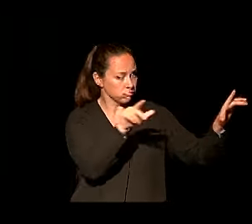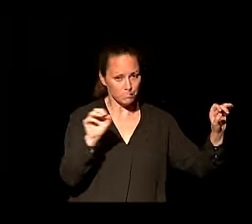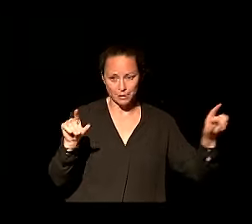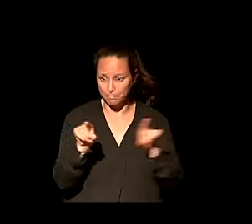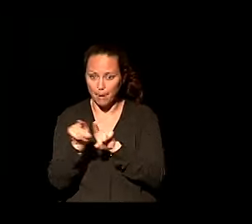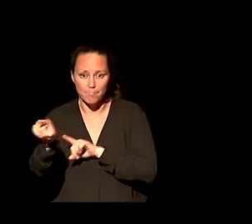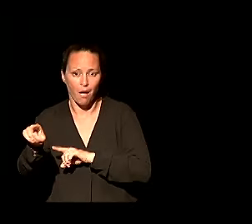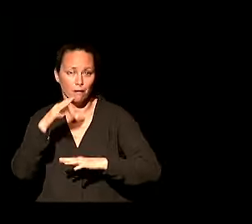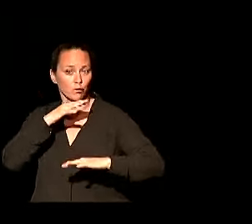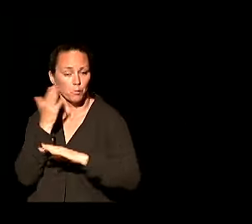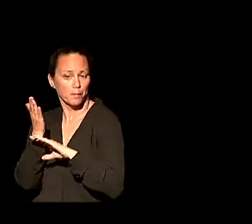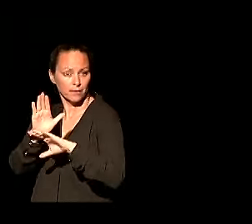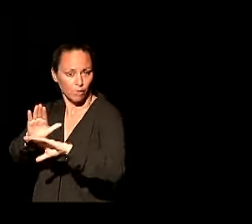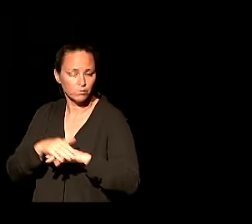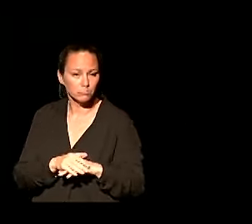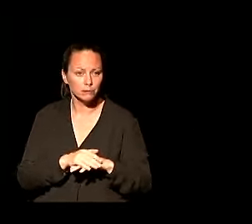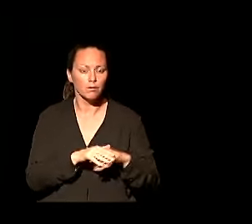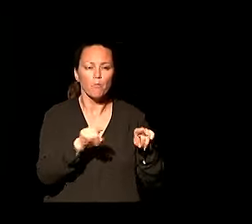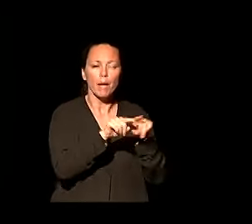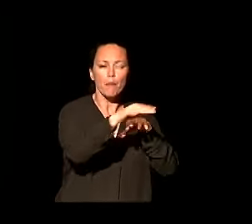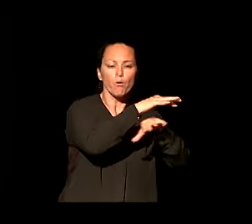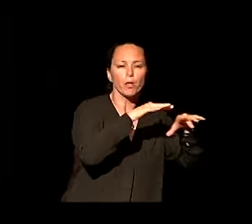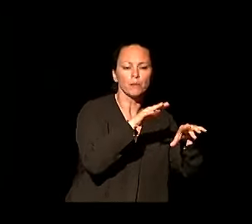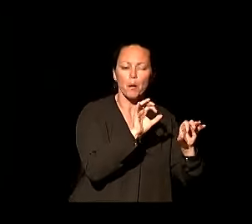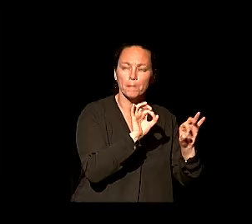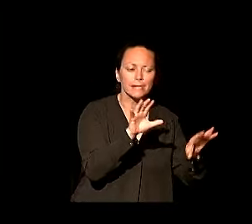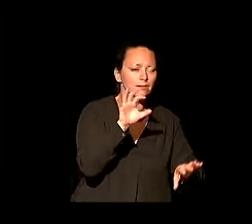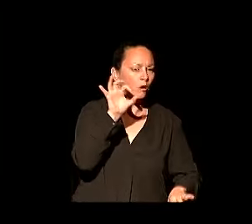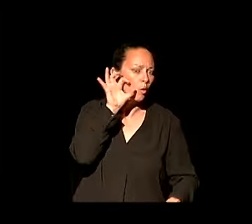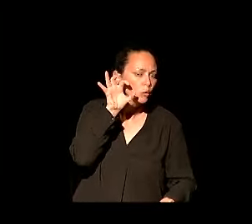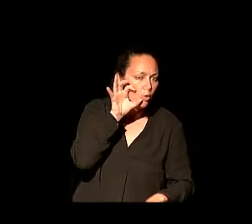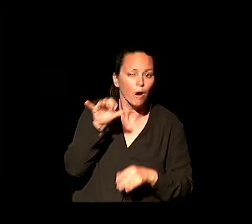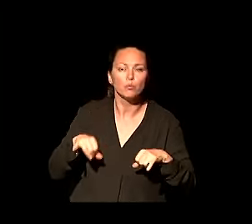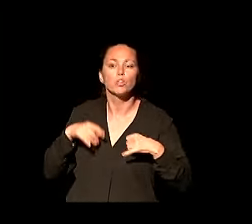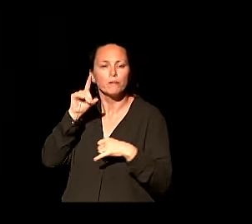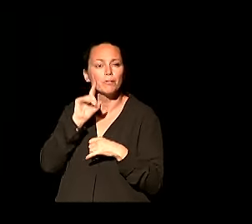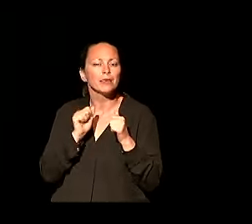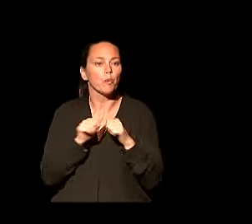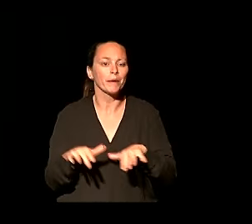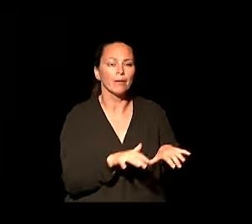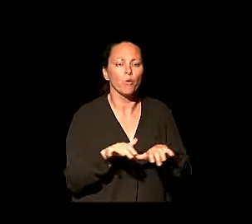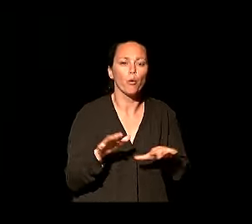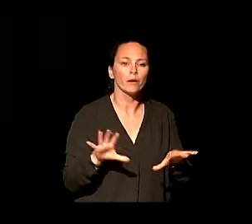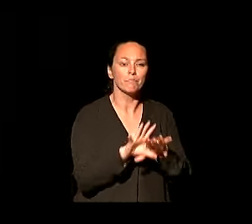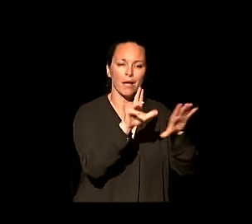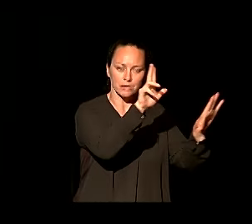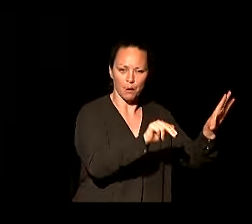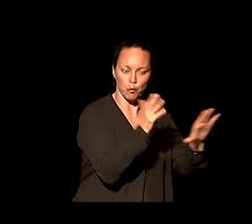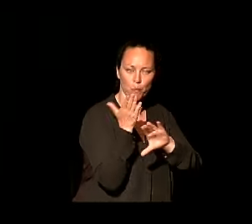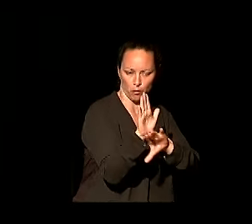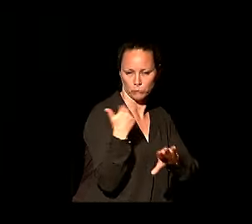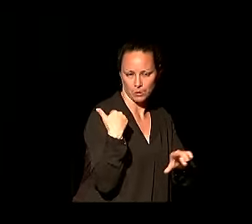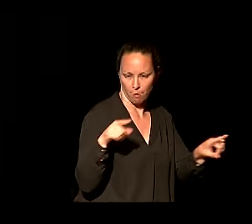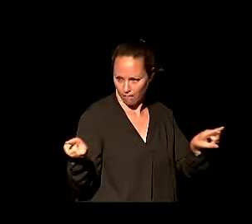univers, disons, que la peinture de Renoir et cette jeune fille au piano que je vous ai montrée. Pourquoi ça ? Bien, parce